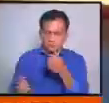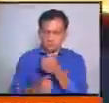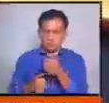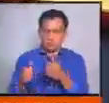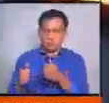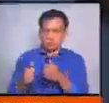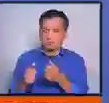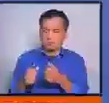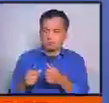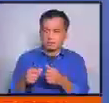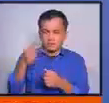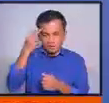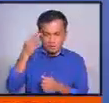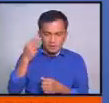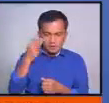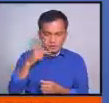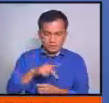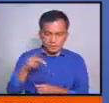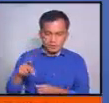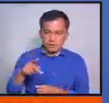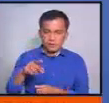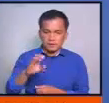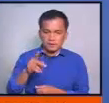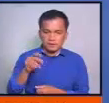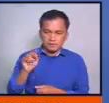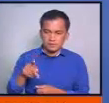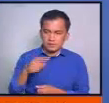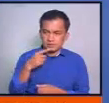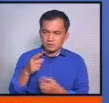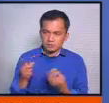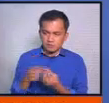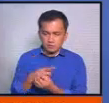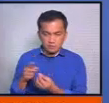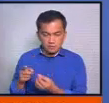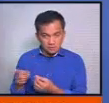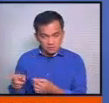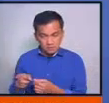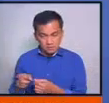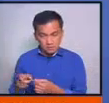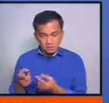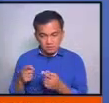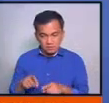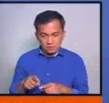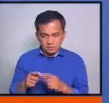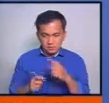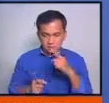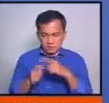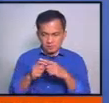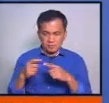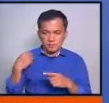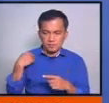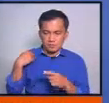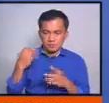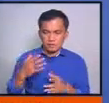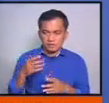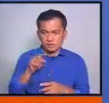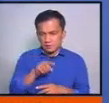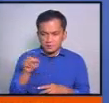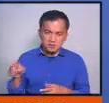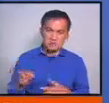PNP. If it comes to a serious thing as dismissing a top official here and